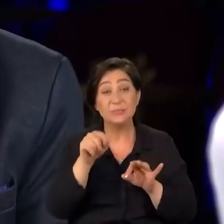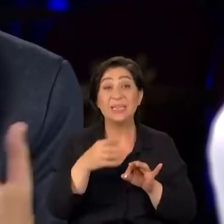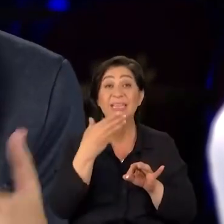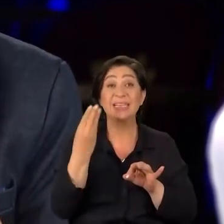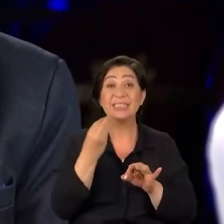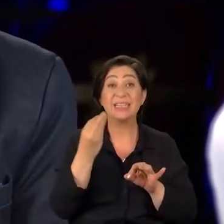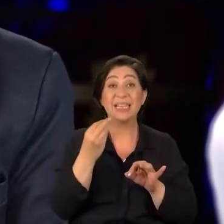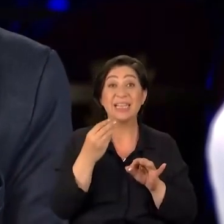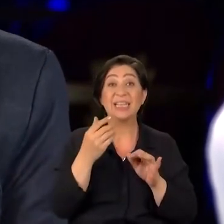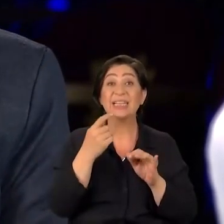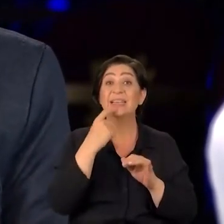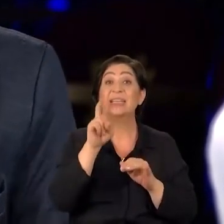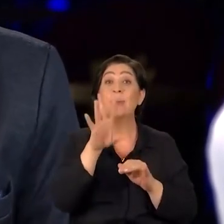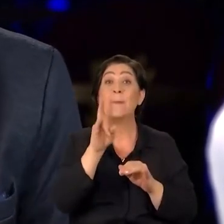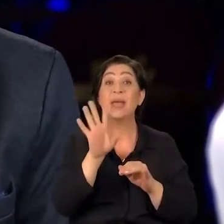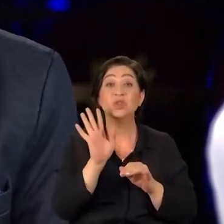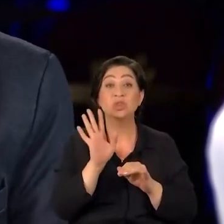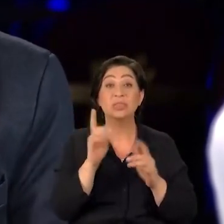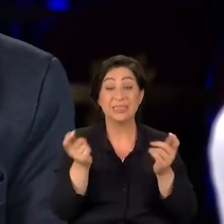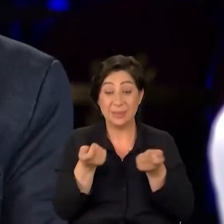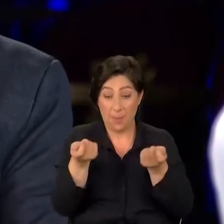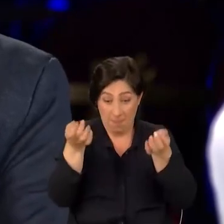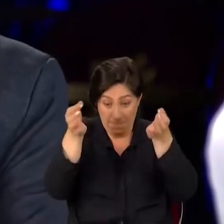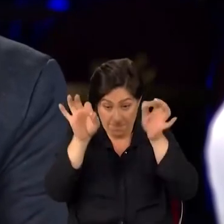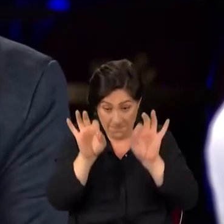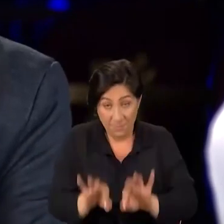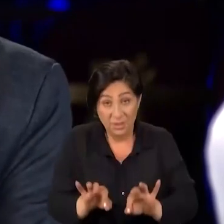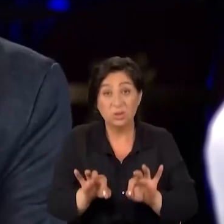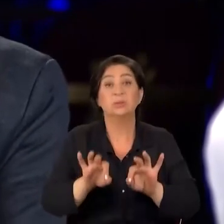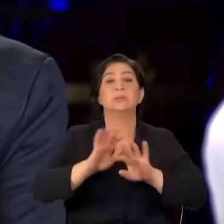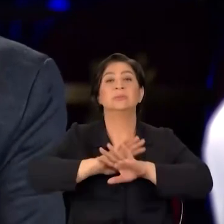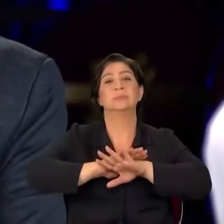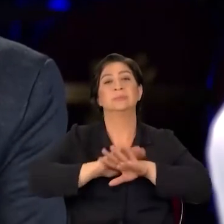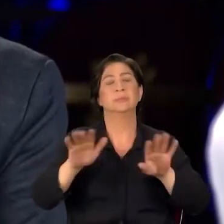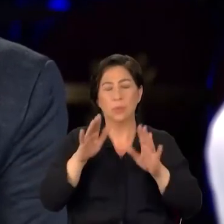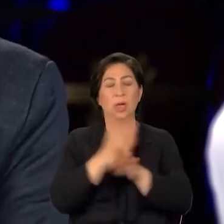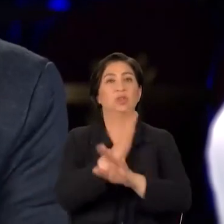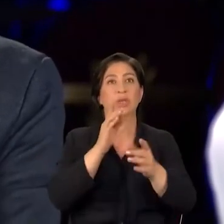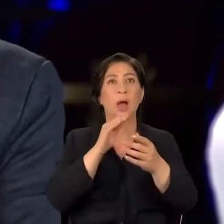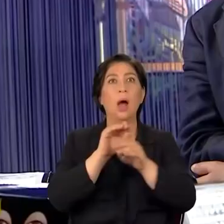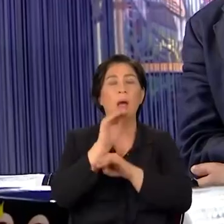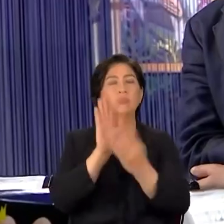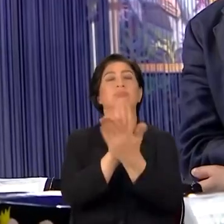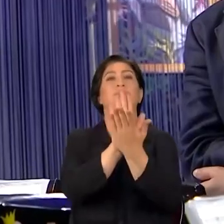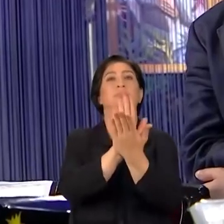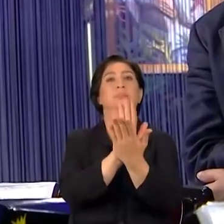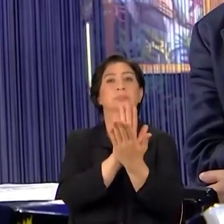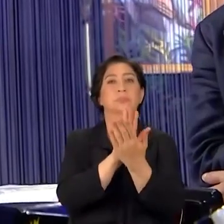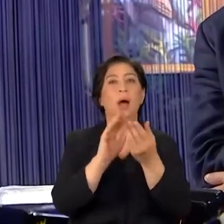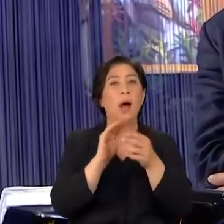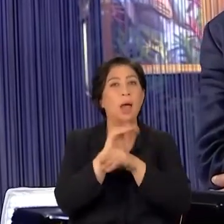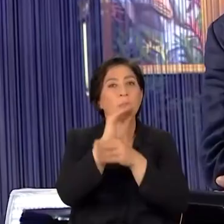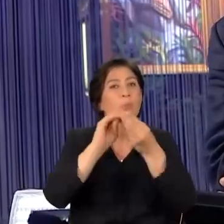gençlerde kemale ermek 25. Çalışmaya başlayınca reel hayattan öyle bir burun buruna geliyor ki buldozer gibi hayatın